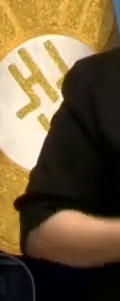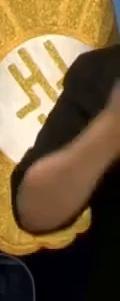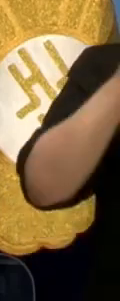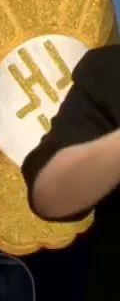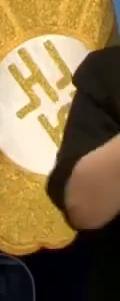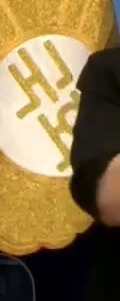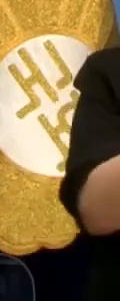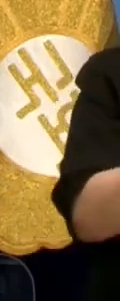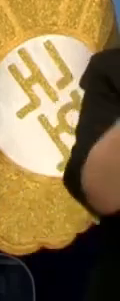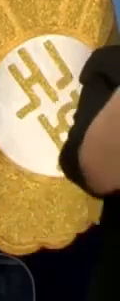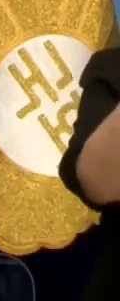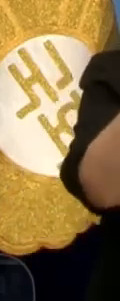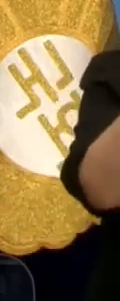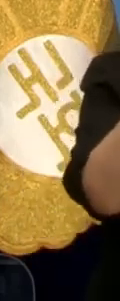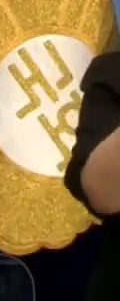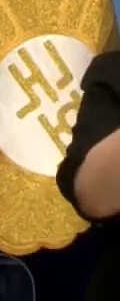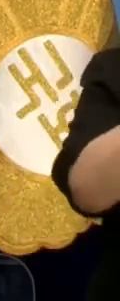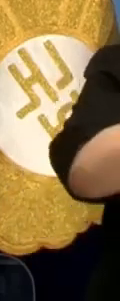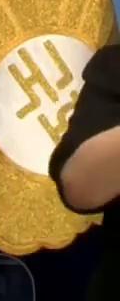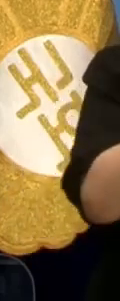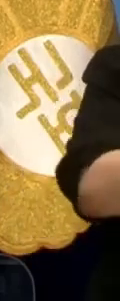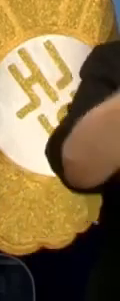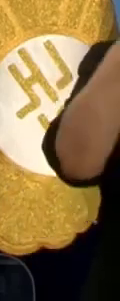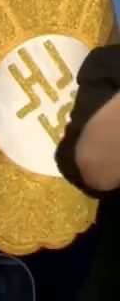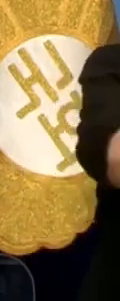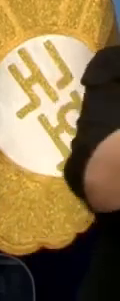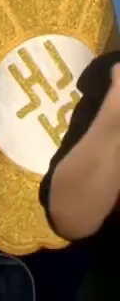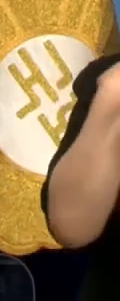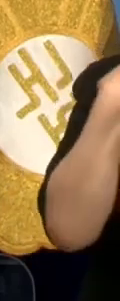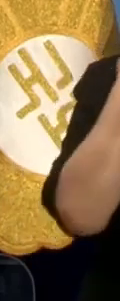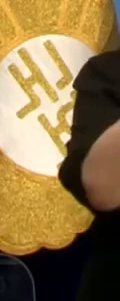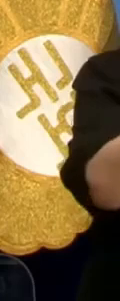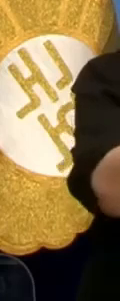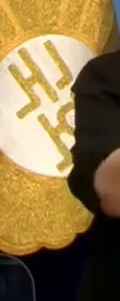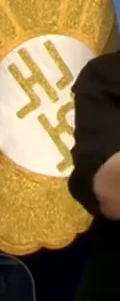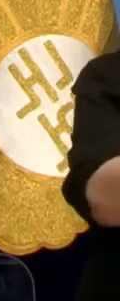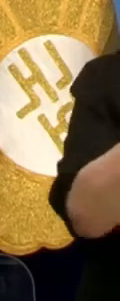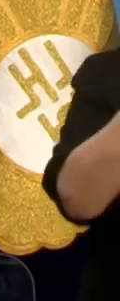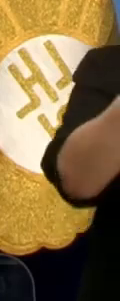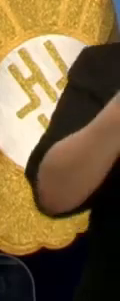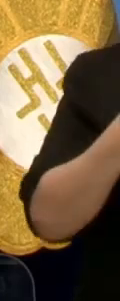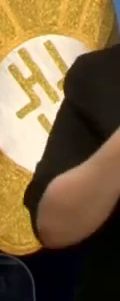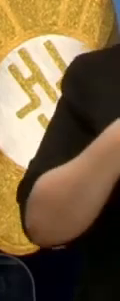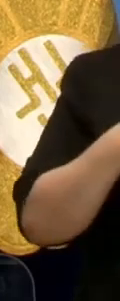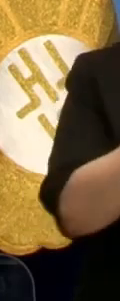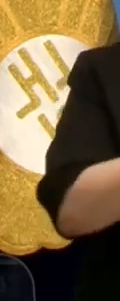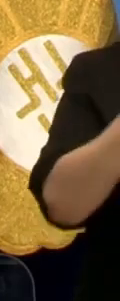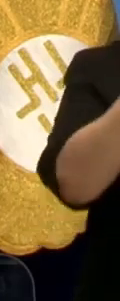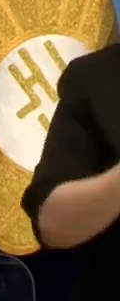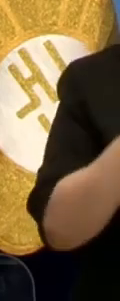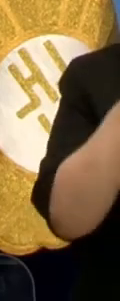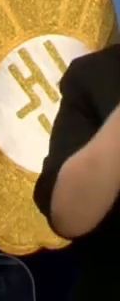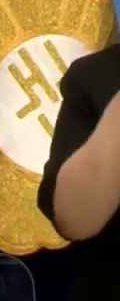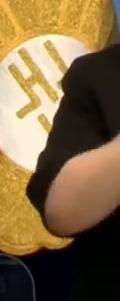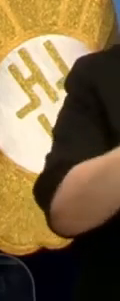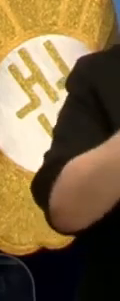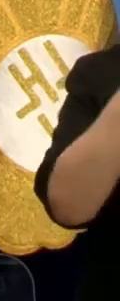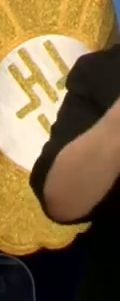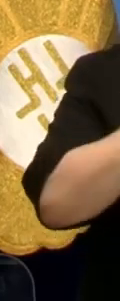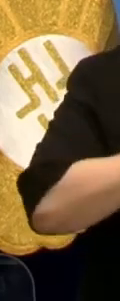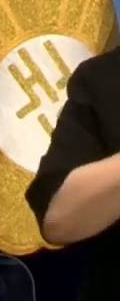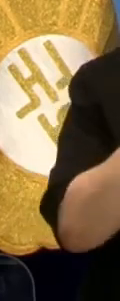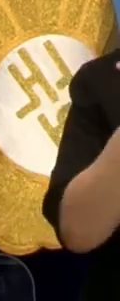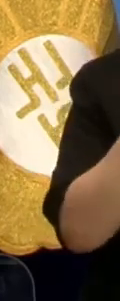그러나 국민 대다수가 증세로 인한 부담보다 받는 혜택이 더 많다는 것을 아시게